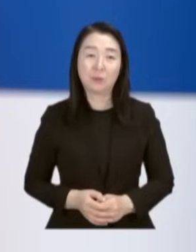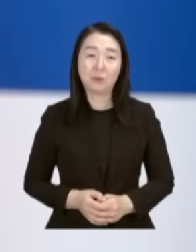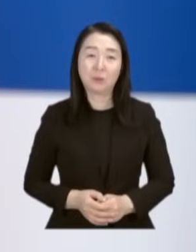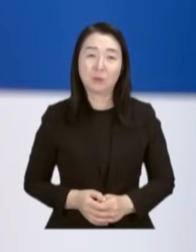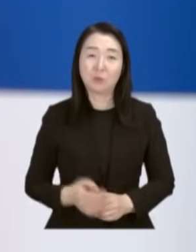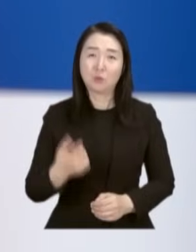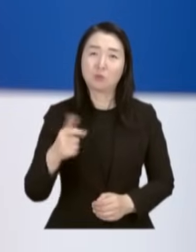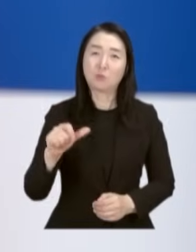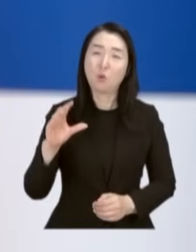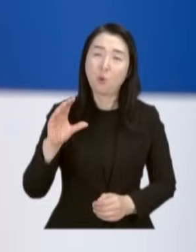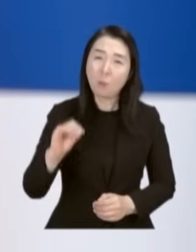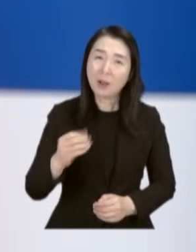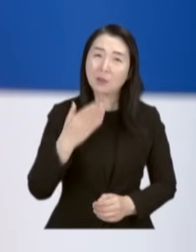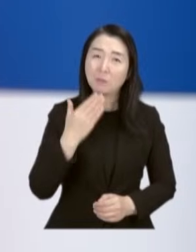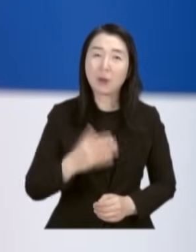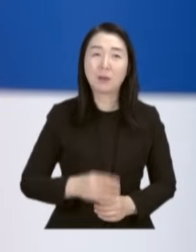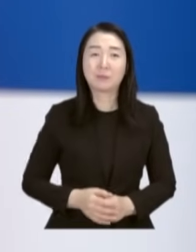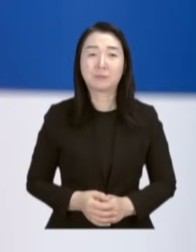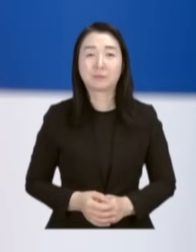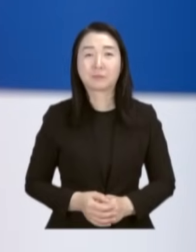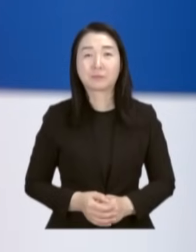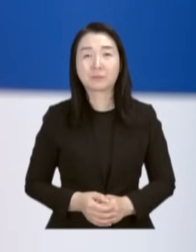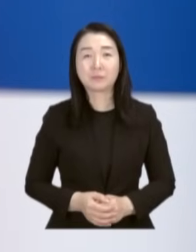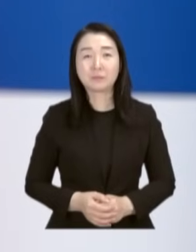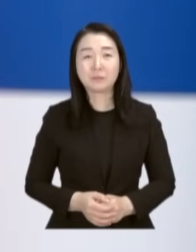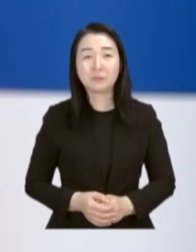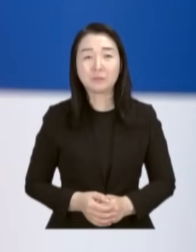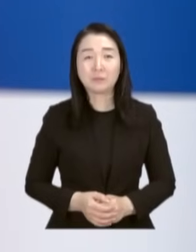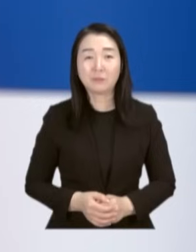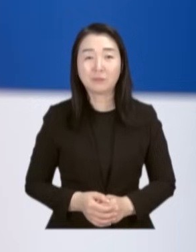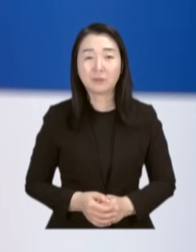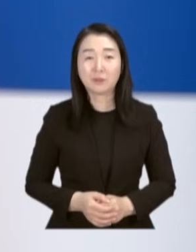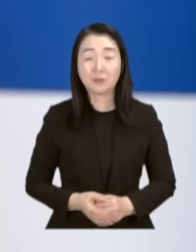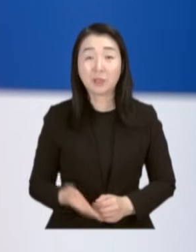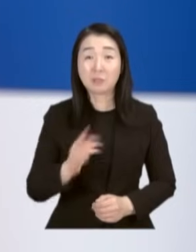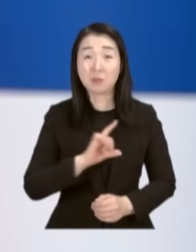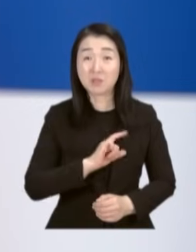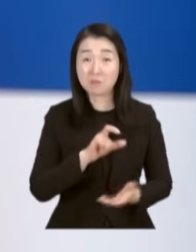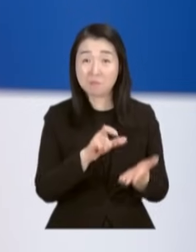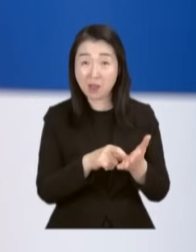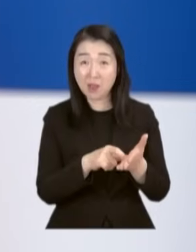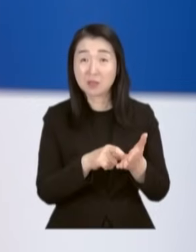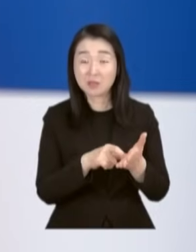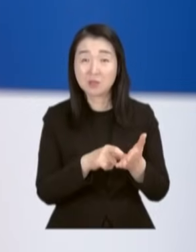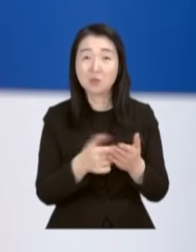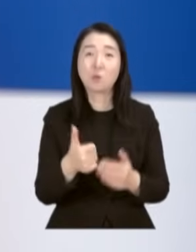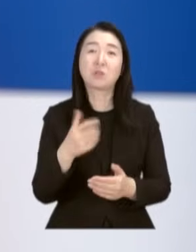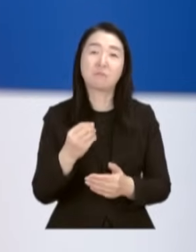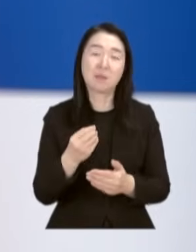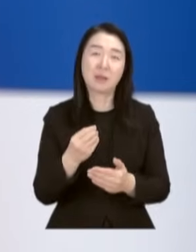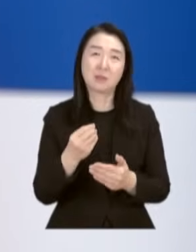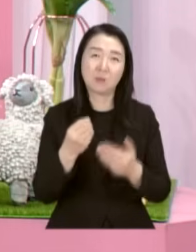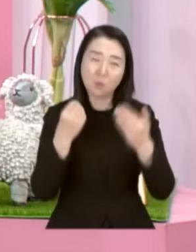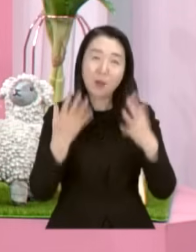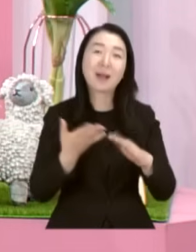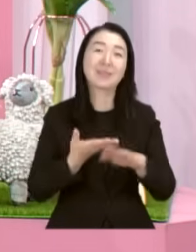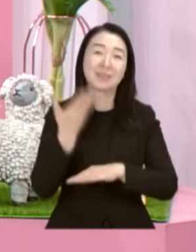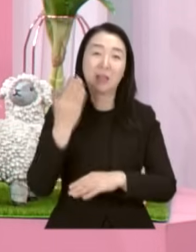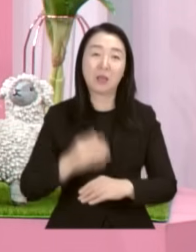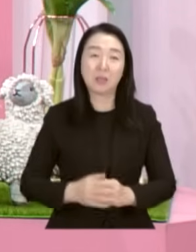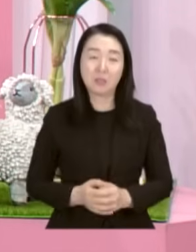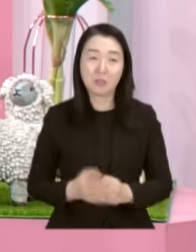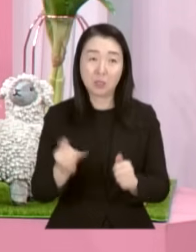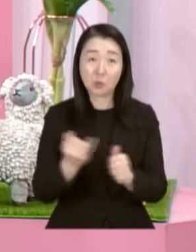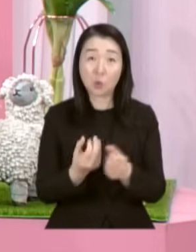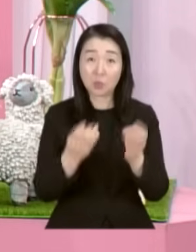많이 치면 한 65만까지도 볼 수 있어요. 그러나 이름을 확실히 적어주고 가신 분들은 50만 명이 넘어요.